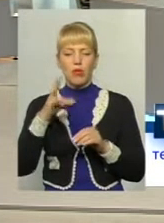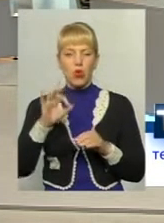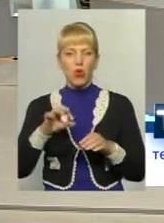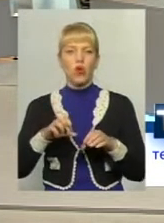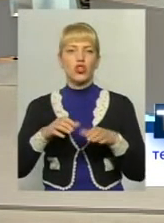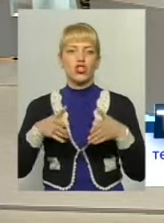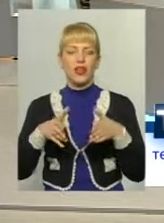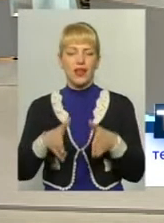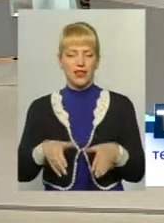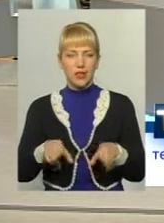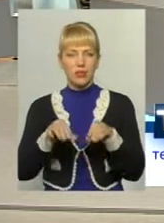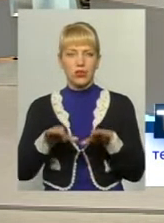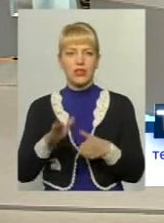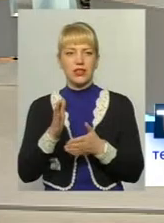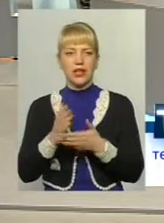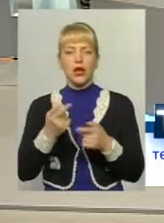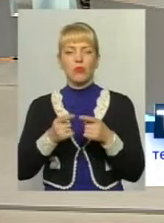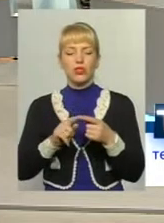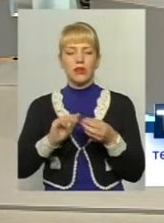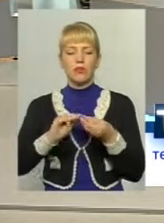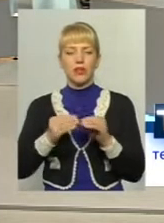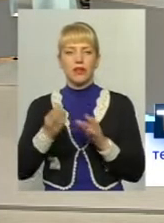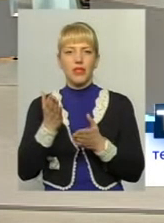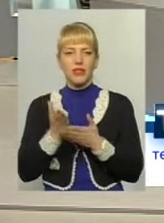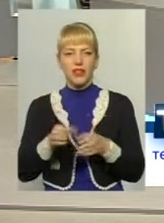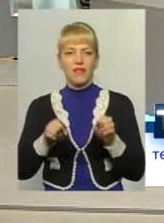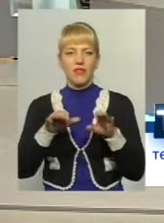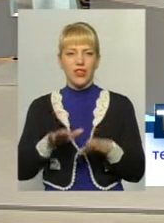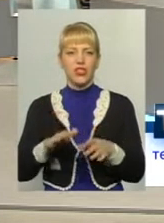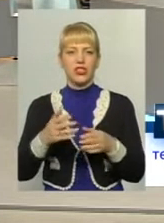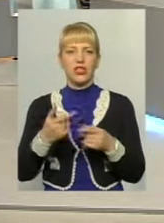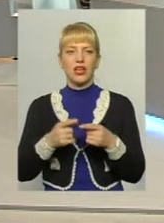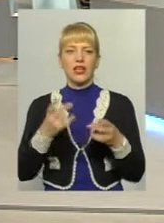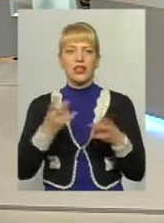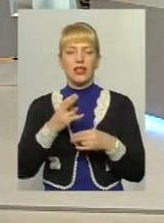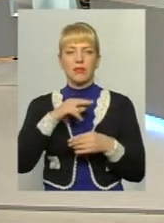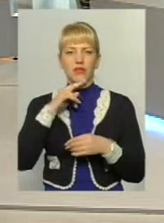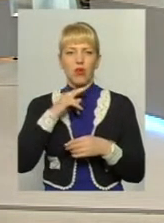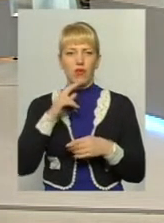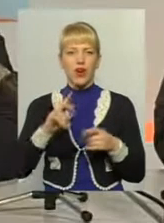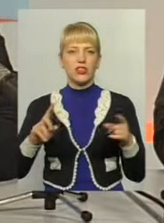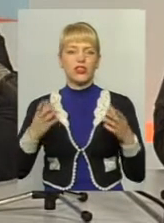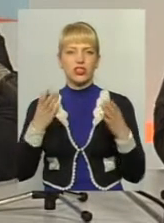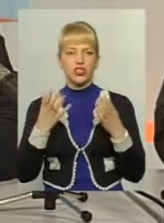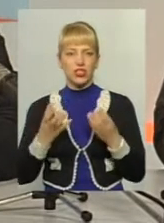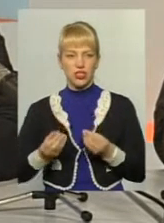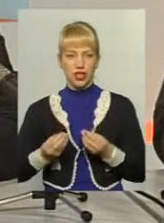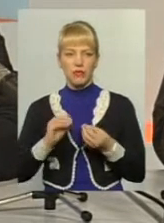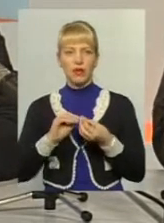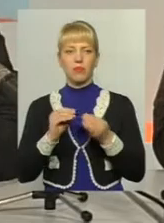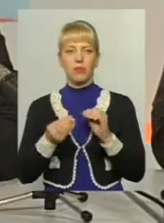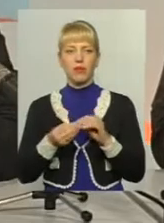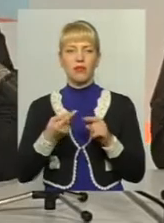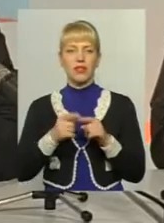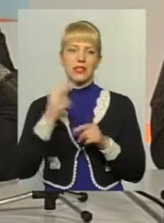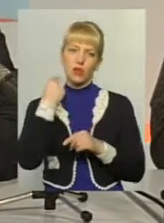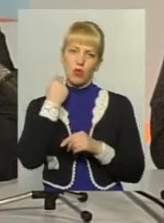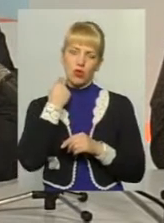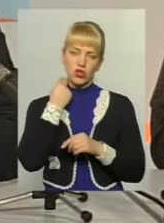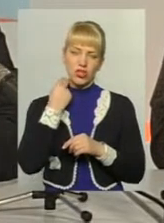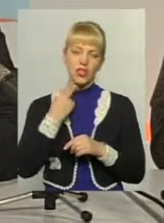які наразі не мають взагалі ніяких шляхів подолання. Тобто вони є, і ви просто викручуєтесь, як кажуть. Це є проблема,